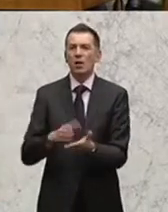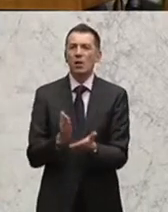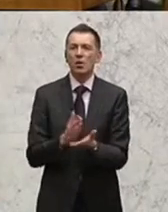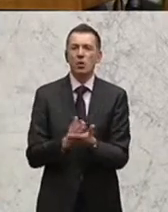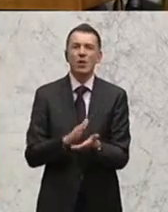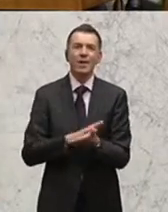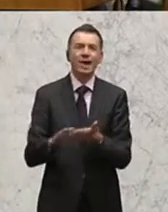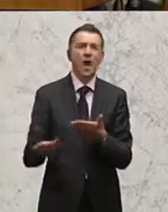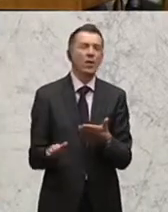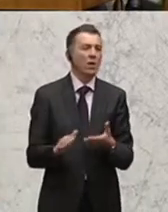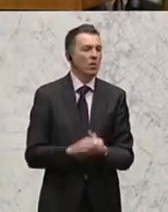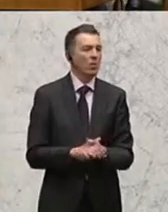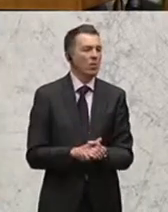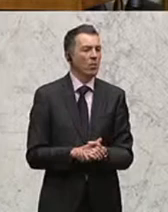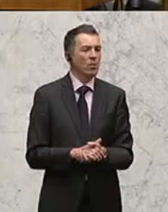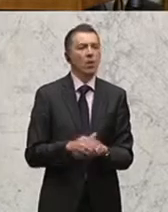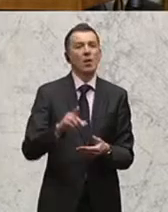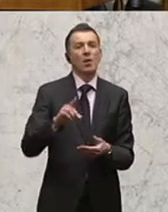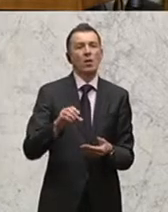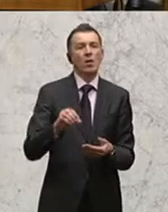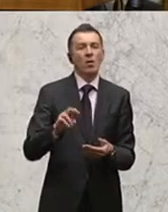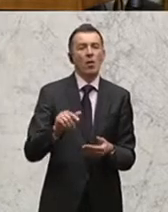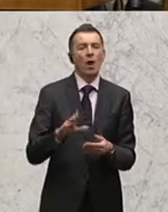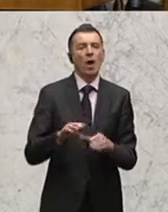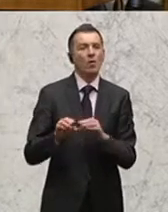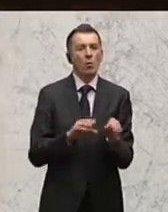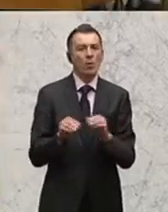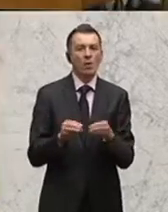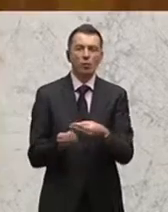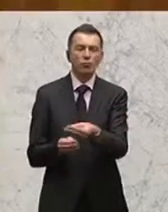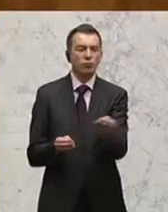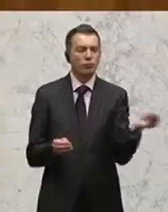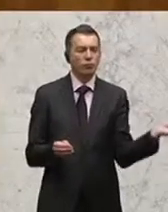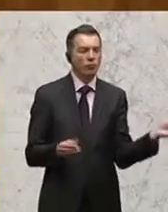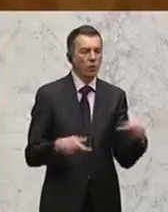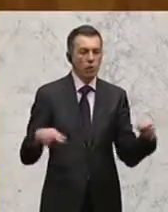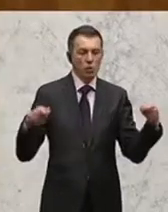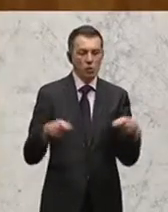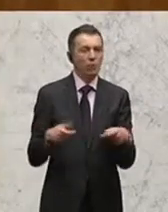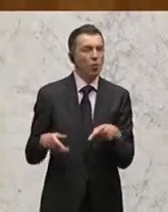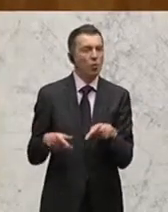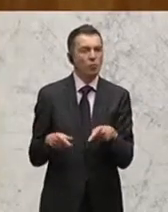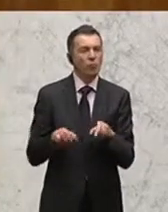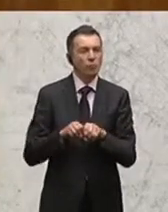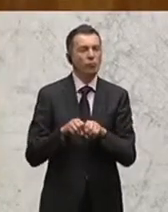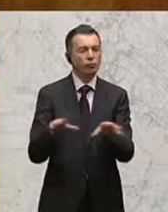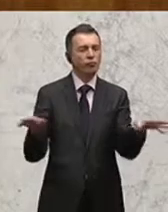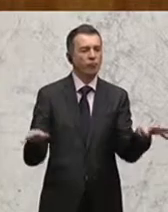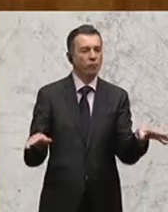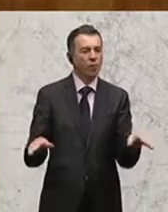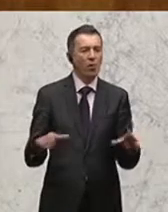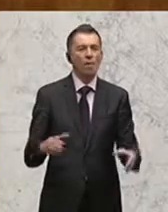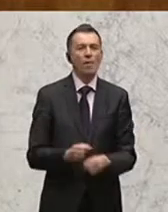bereits Gratis-Exemplare von Koranübersetzungen verteilt. Die Stiftung, von der diese Aktion ausgeht, wird